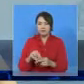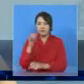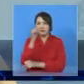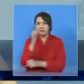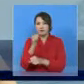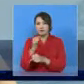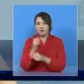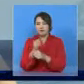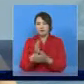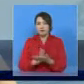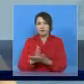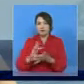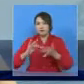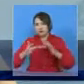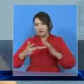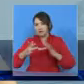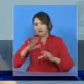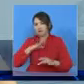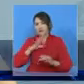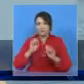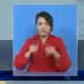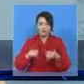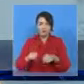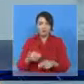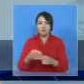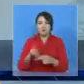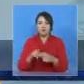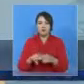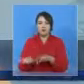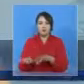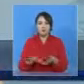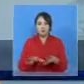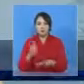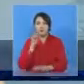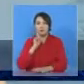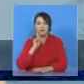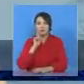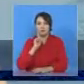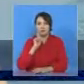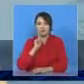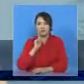қызметтерді дистанциондық форматта алуыңызға болады. Бұл енді шаралар уақытша